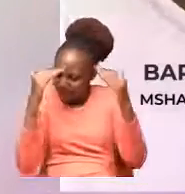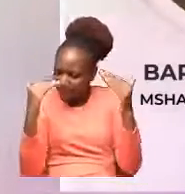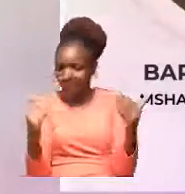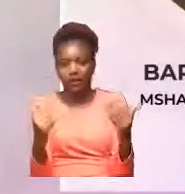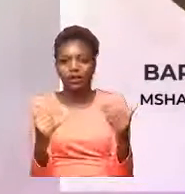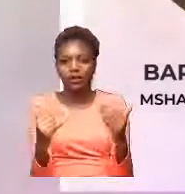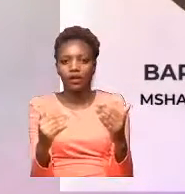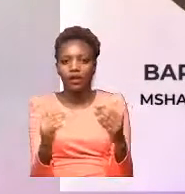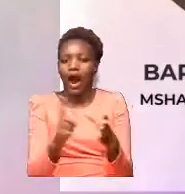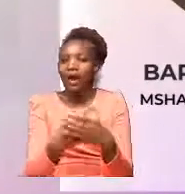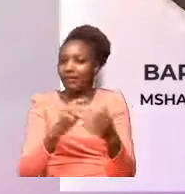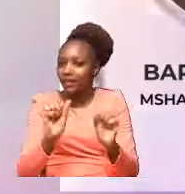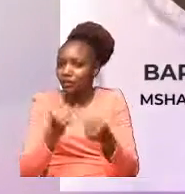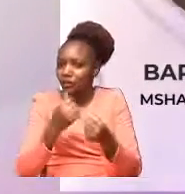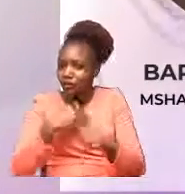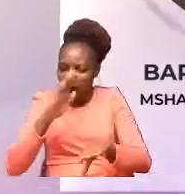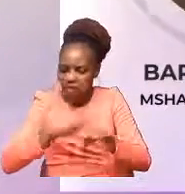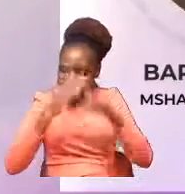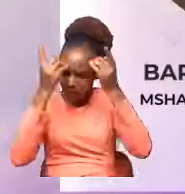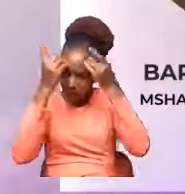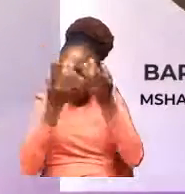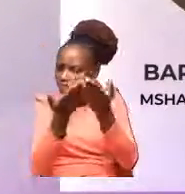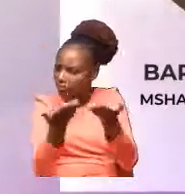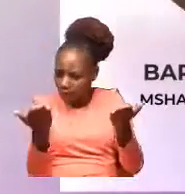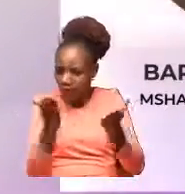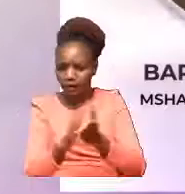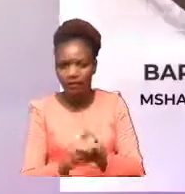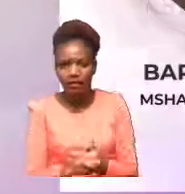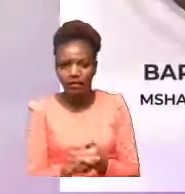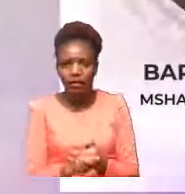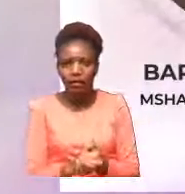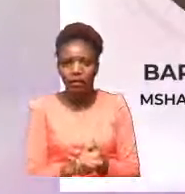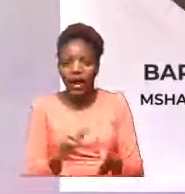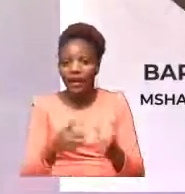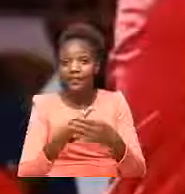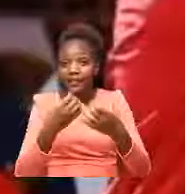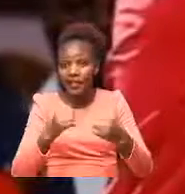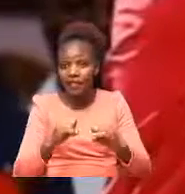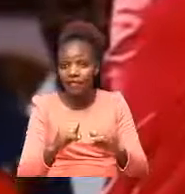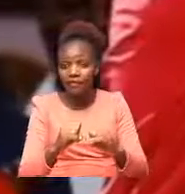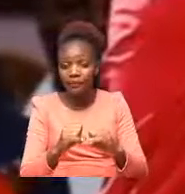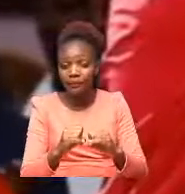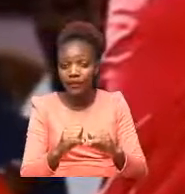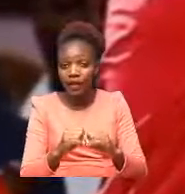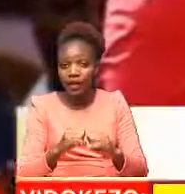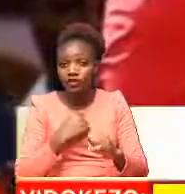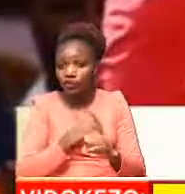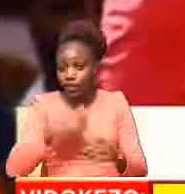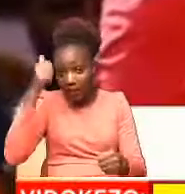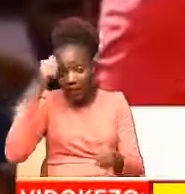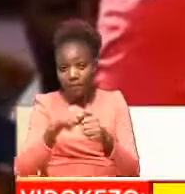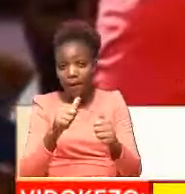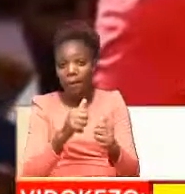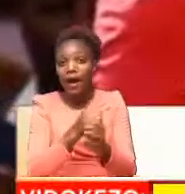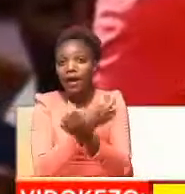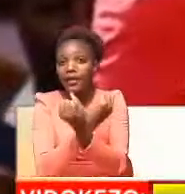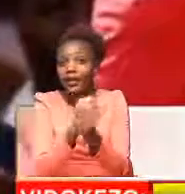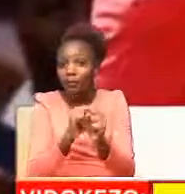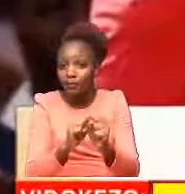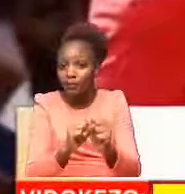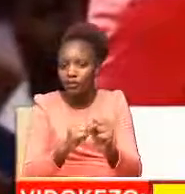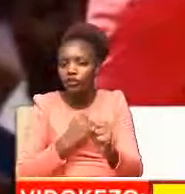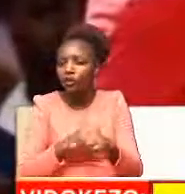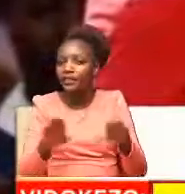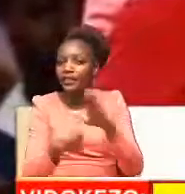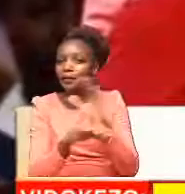that high-handedness. If civil society goes to sleep. Itakumbukwa kuwa naibu wa Rais William Ruto